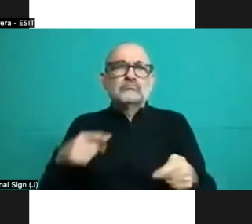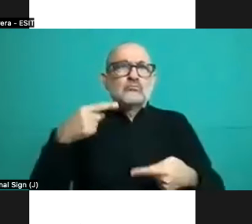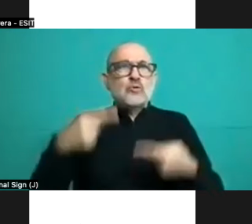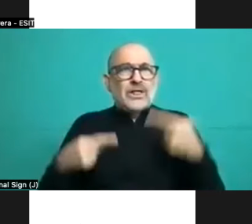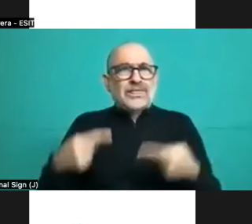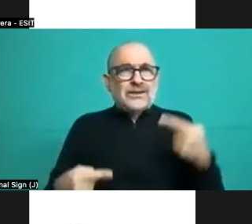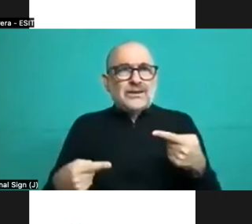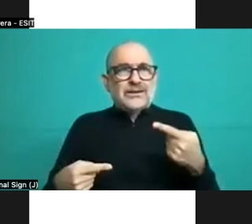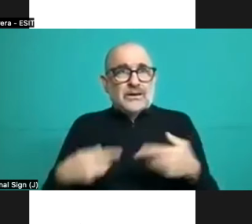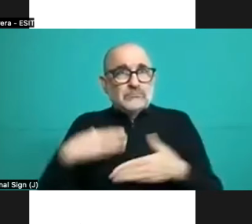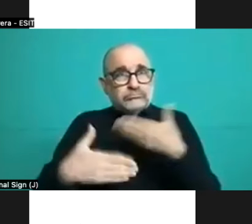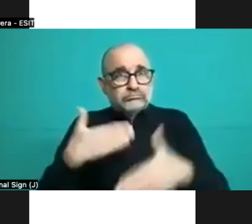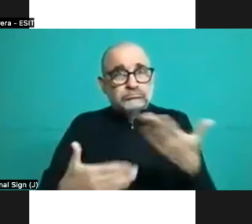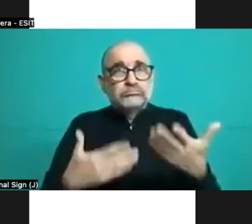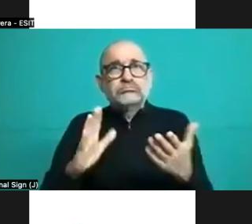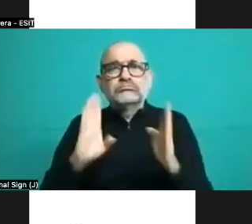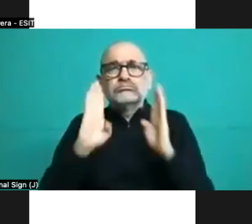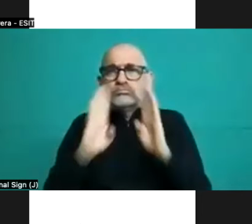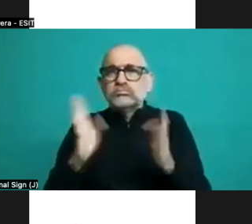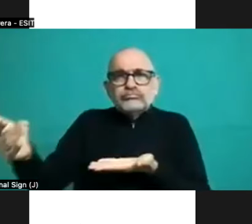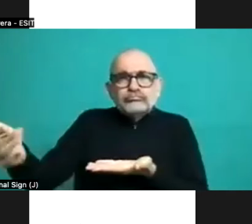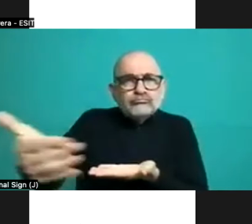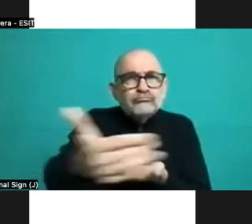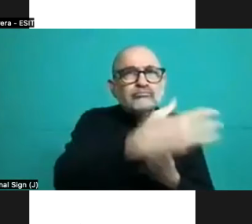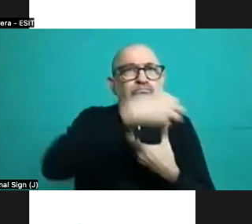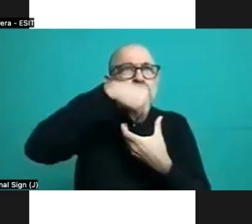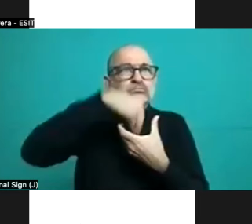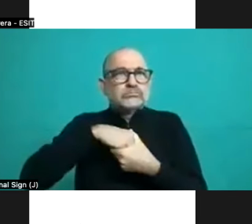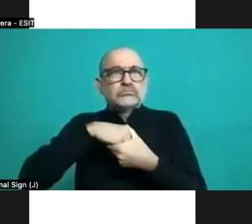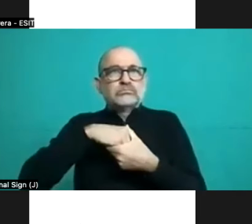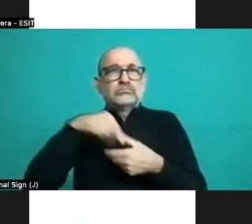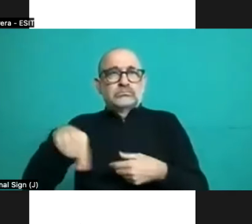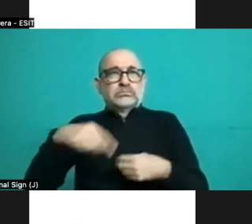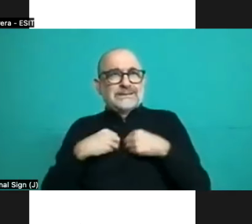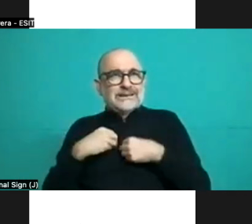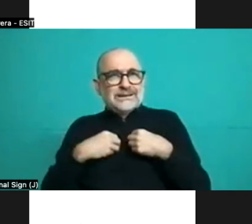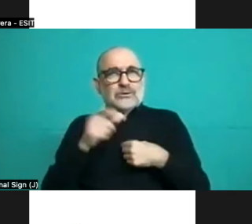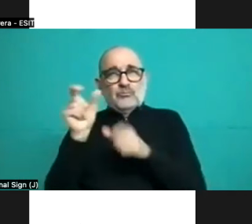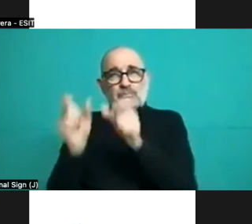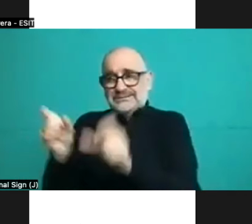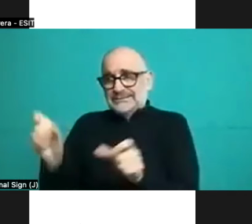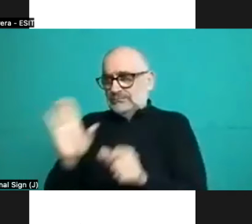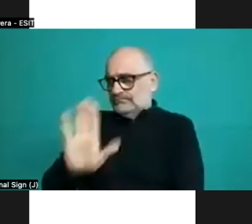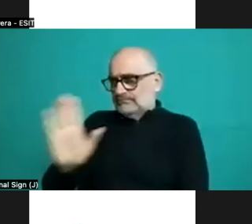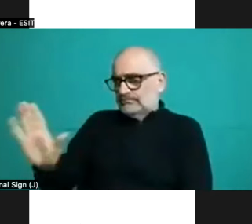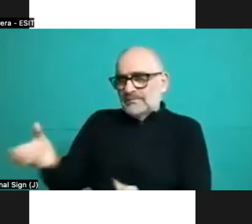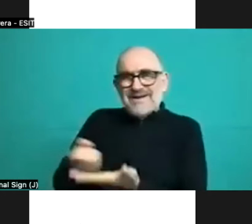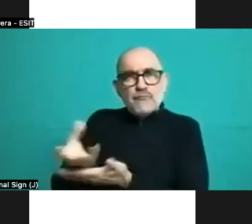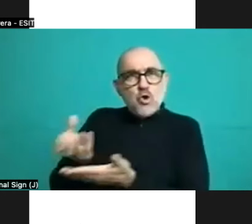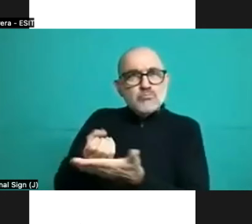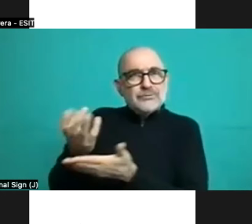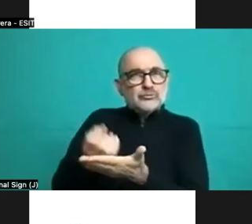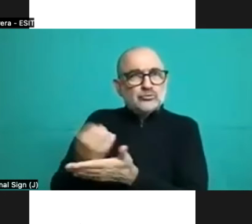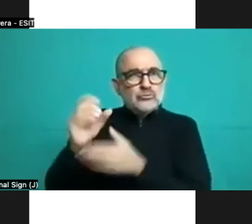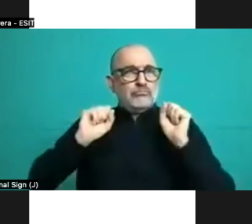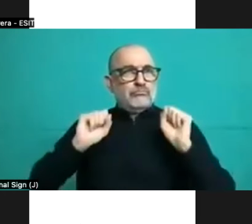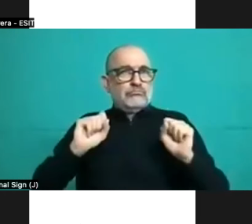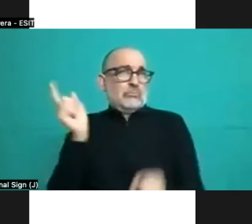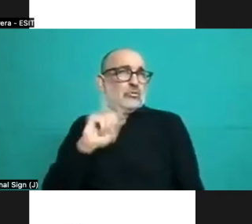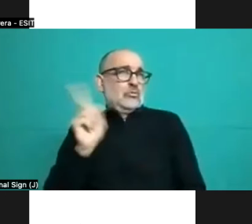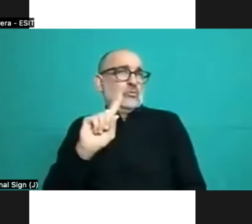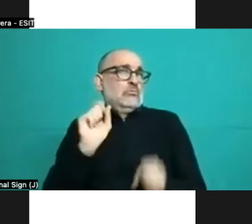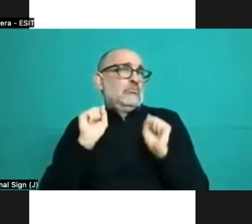par justement écouter la voix, les opinions des patients Ce sont des informations qui